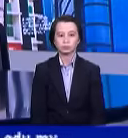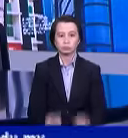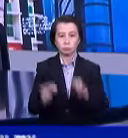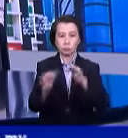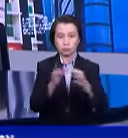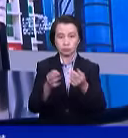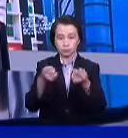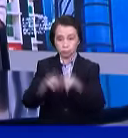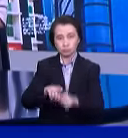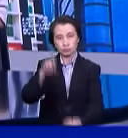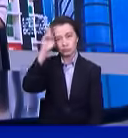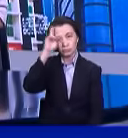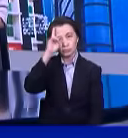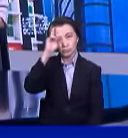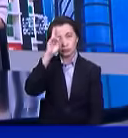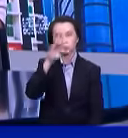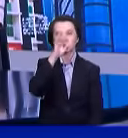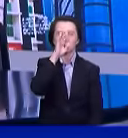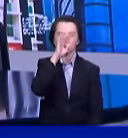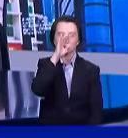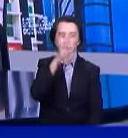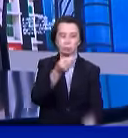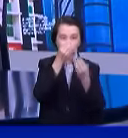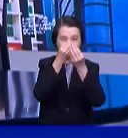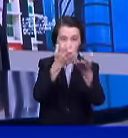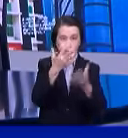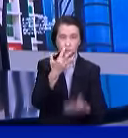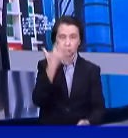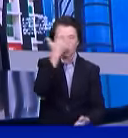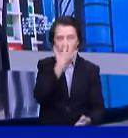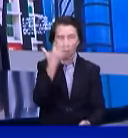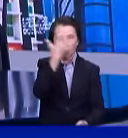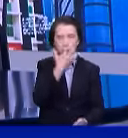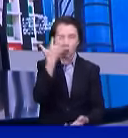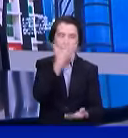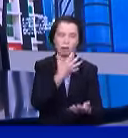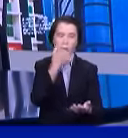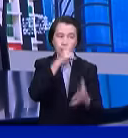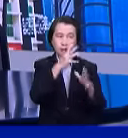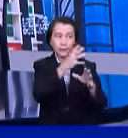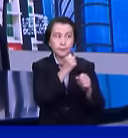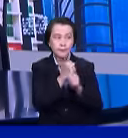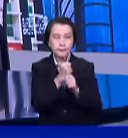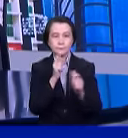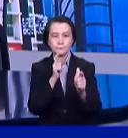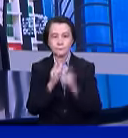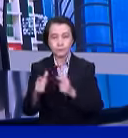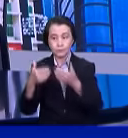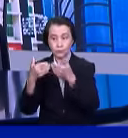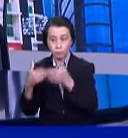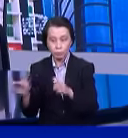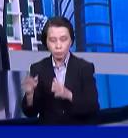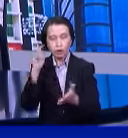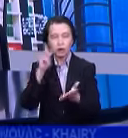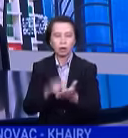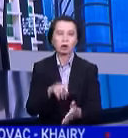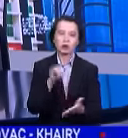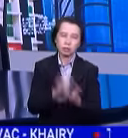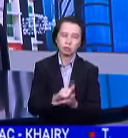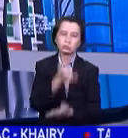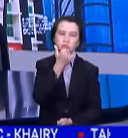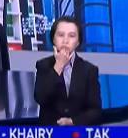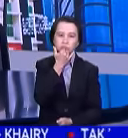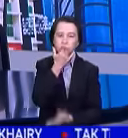Mengulas kejadian serupa, pemalsuan serta maklumat mengelirukan untuk mendapat kebenaran beroperasi dikenalpasti antara